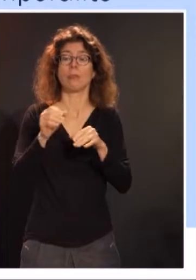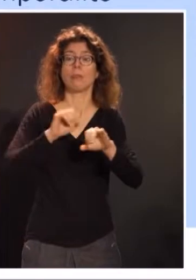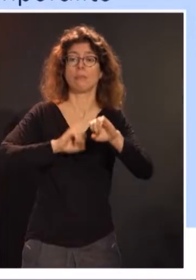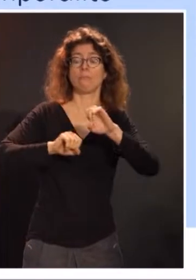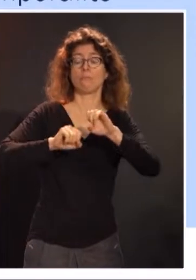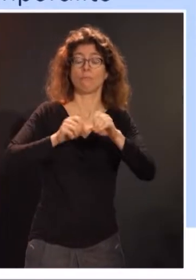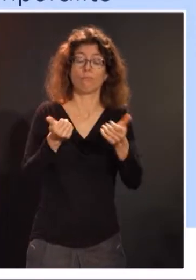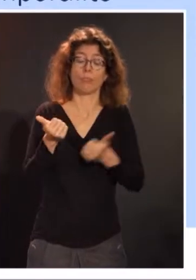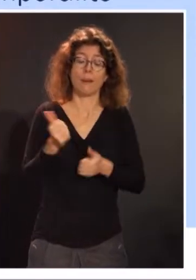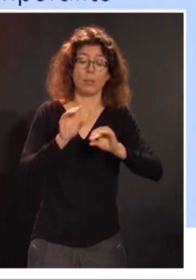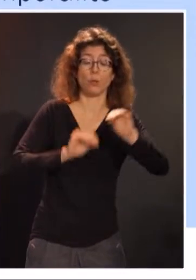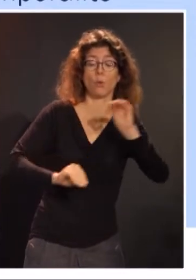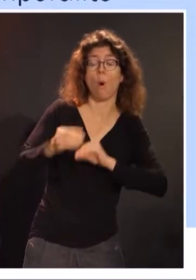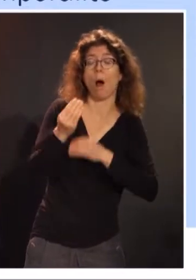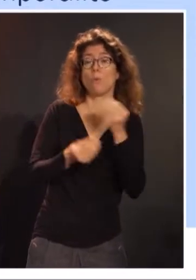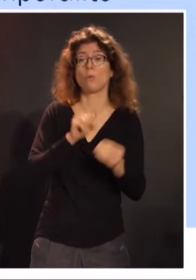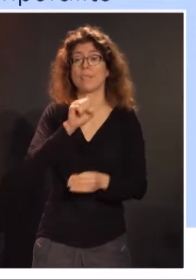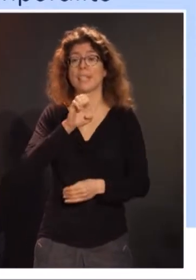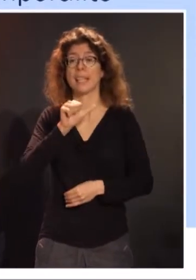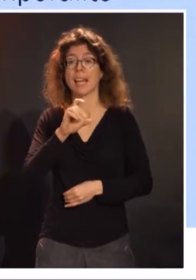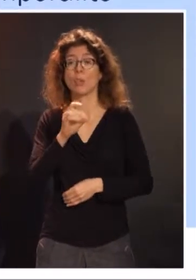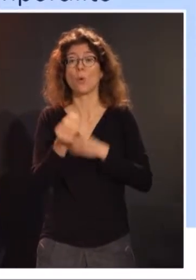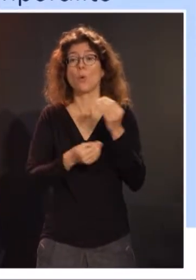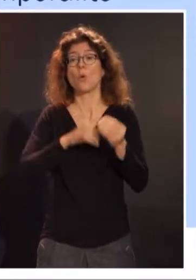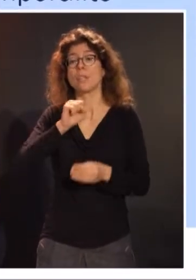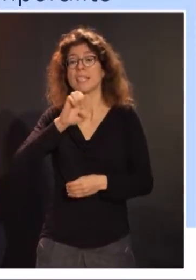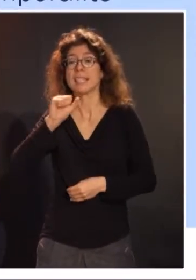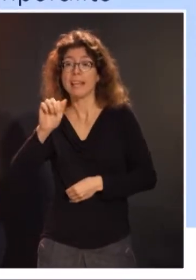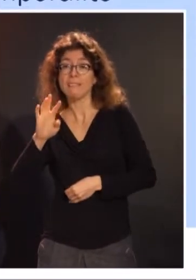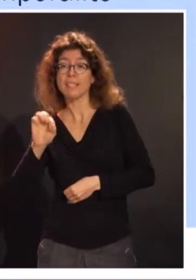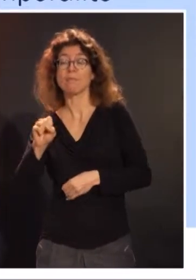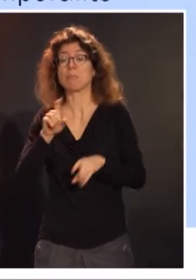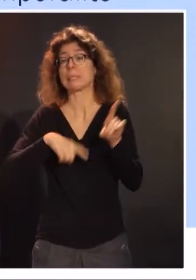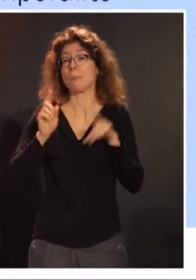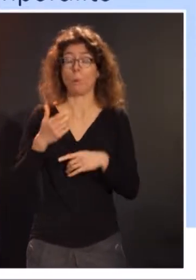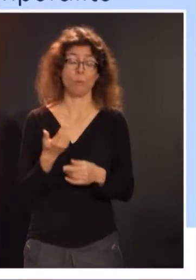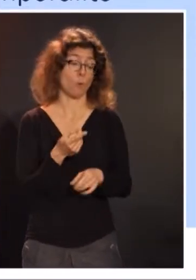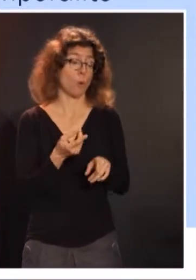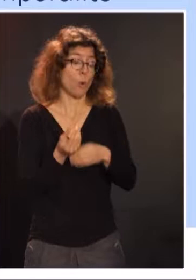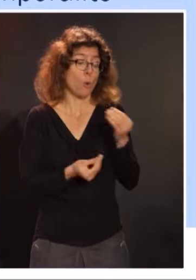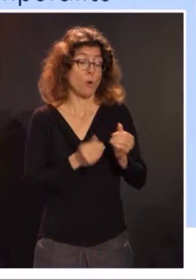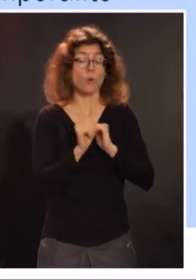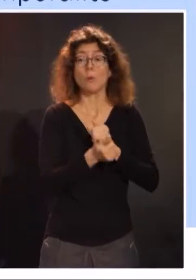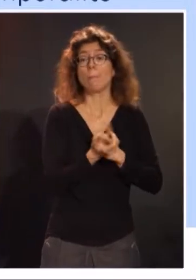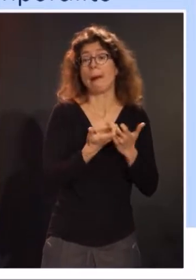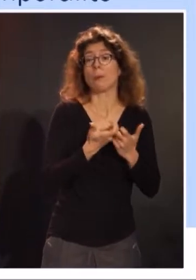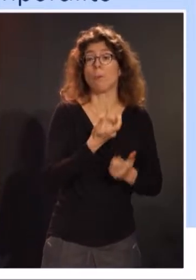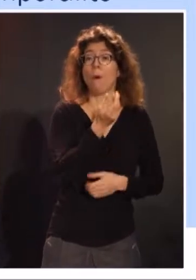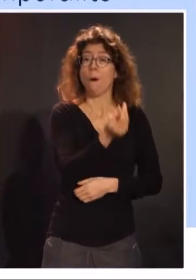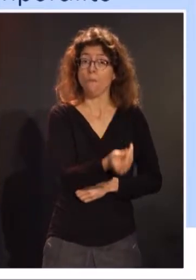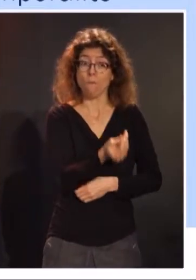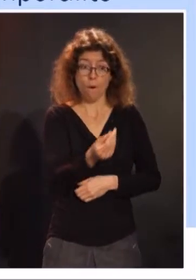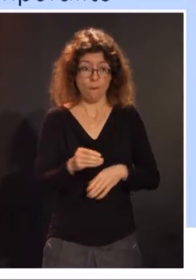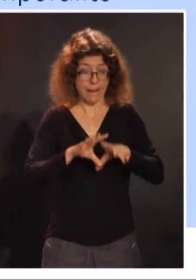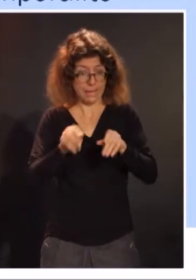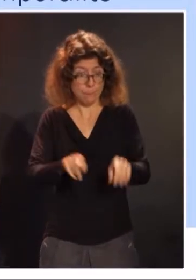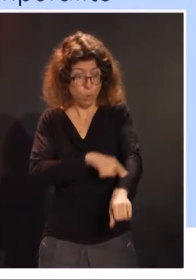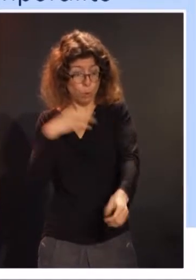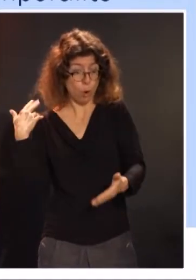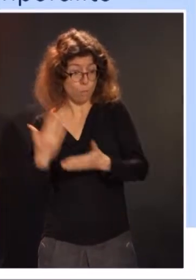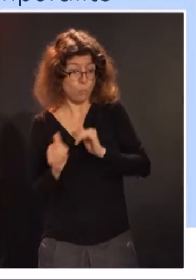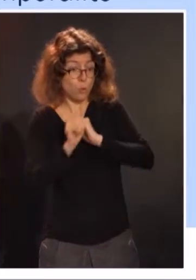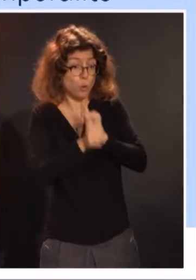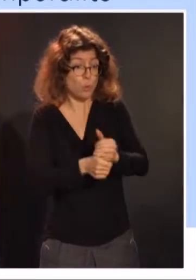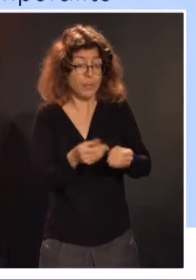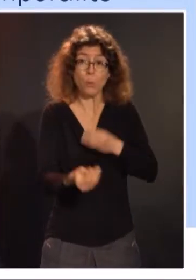CEFS, ça va également dépendre si l'enfant il est suivi depuis longtemps par une équipe comme un service ou en libéral si c'est la